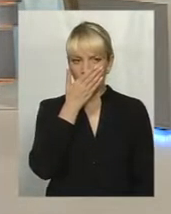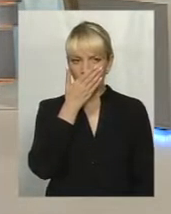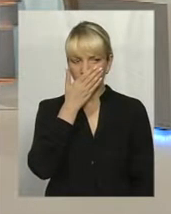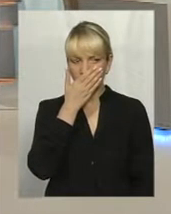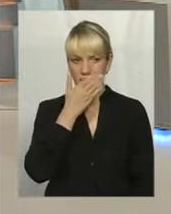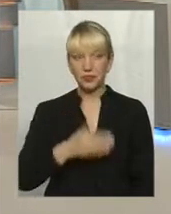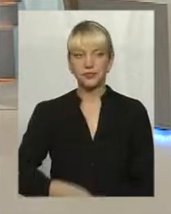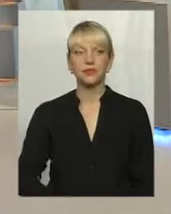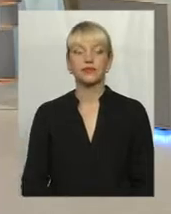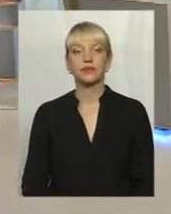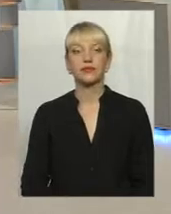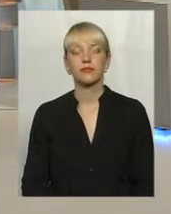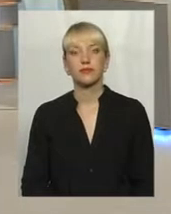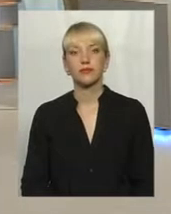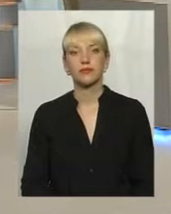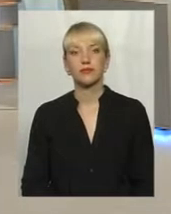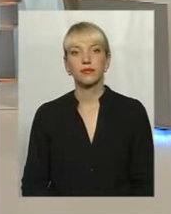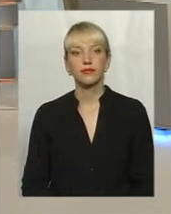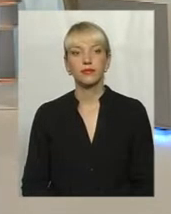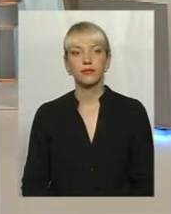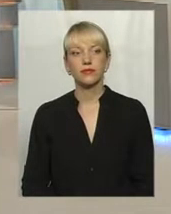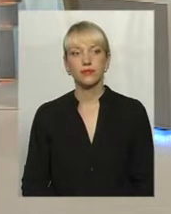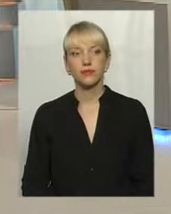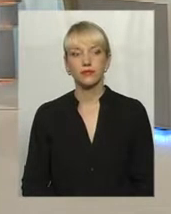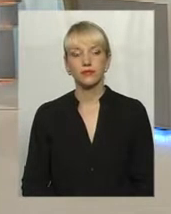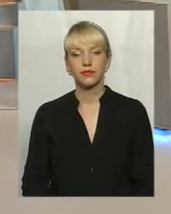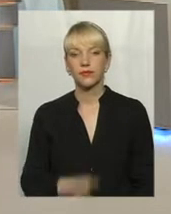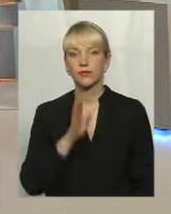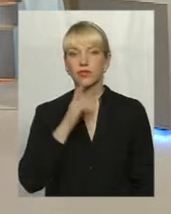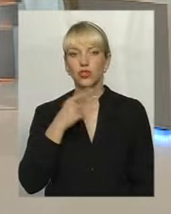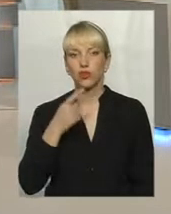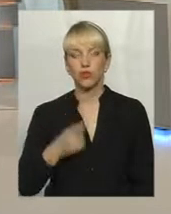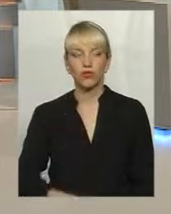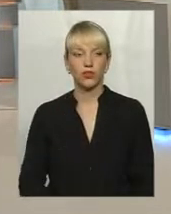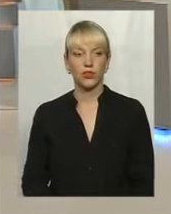Алло, слухаю вас. Назвіться, будь ласка.